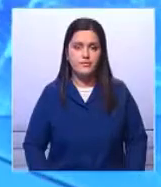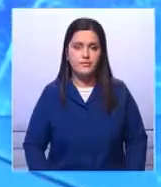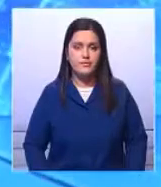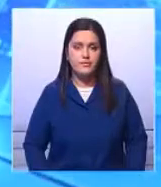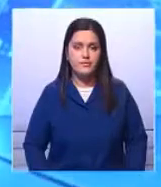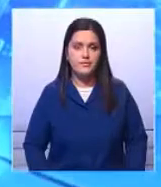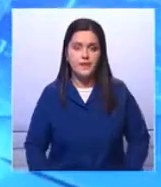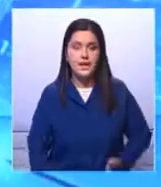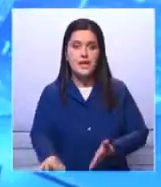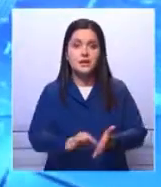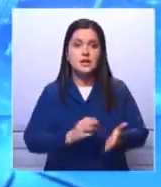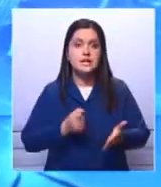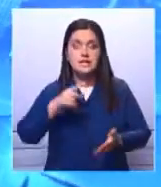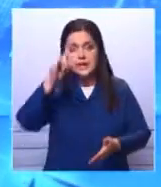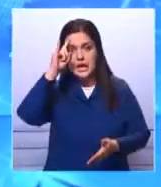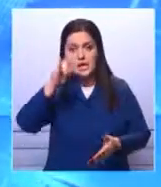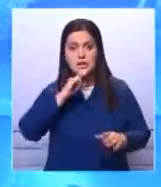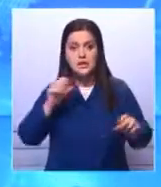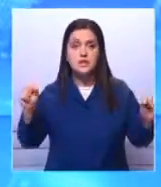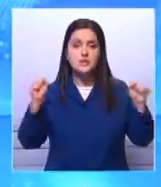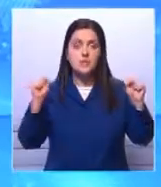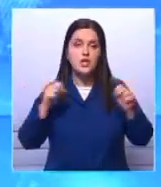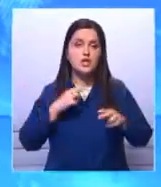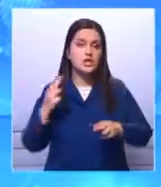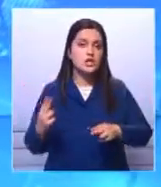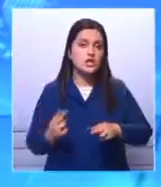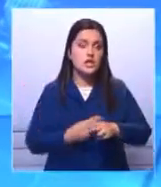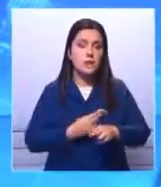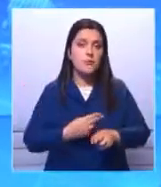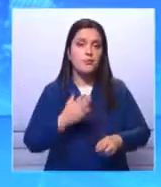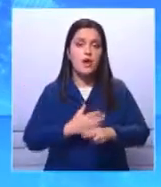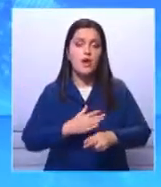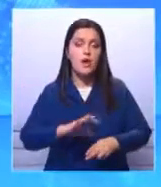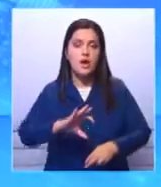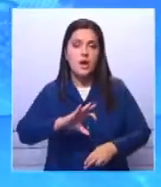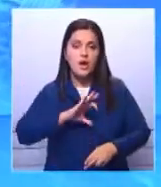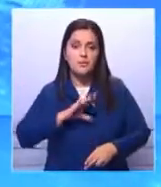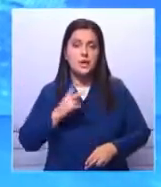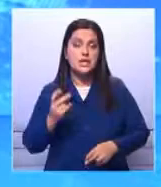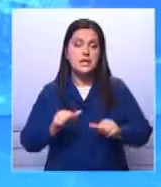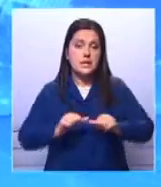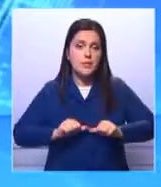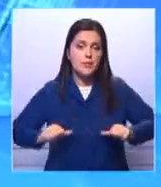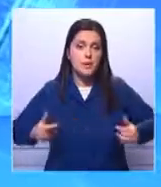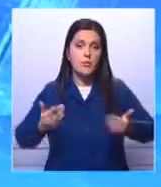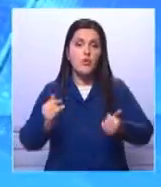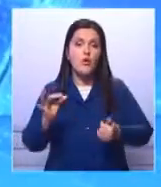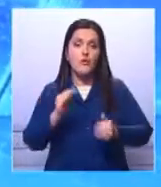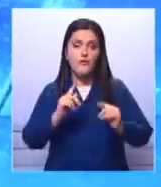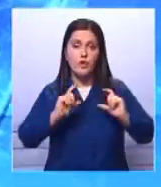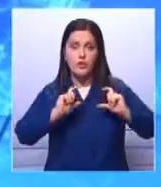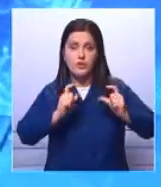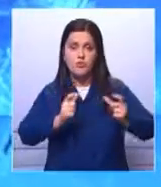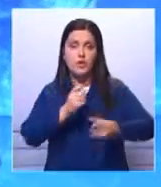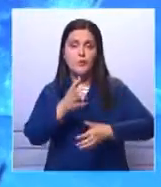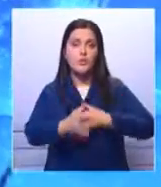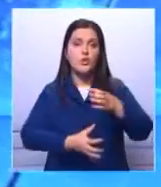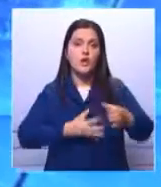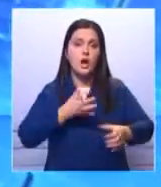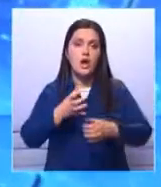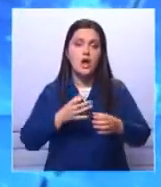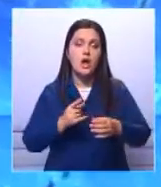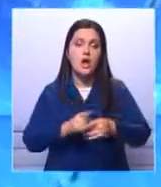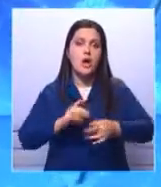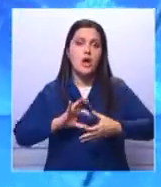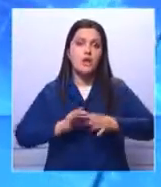Другим темам. Сразу несколько казахстанских спортсменов лишились олимпийских наград. Национальный комитет получил официальное уведомление от